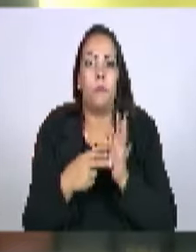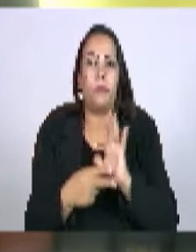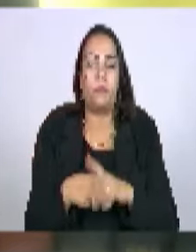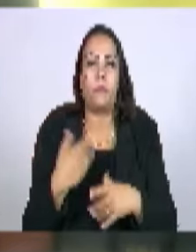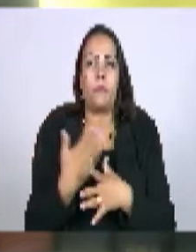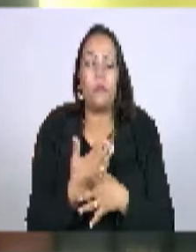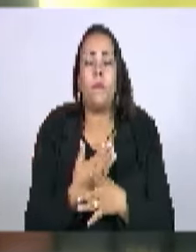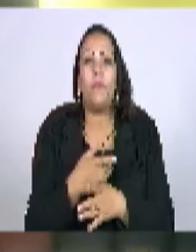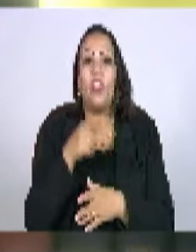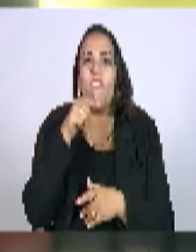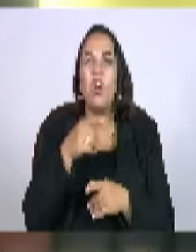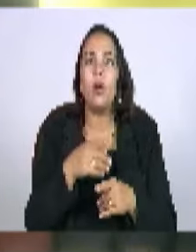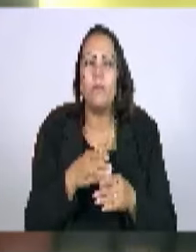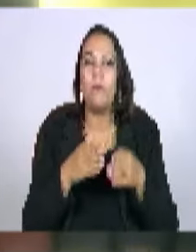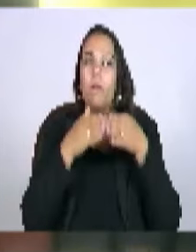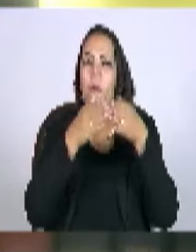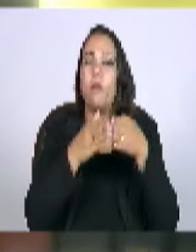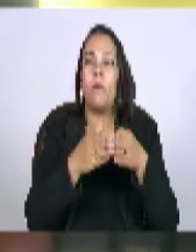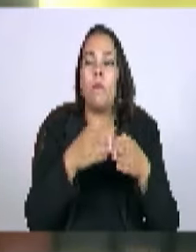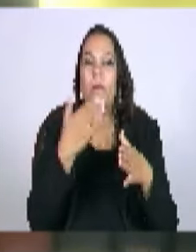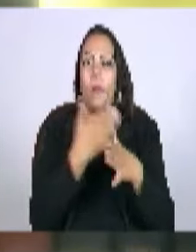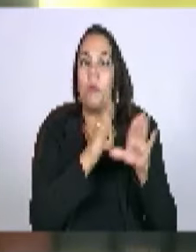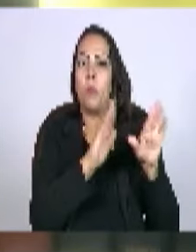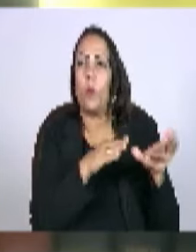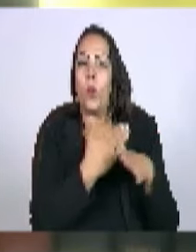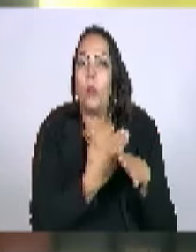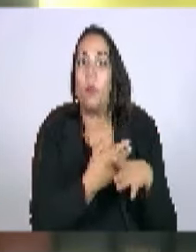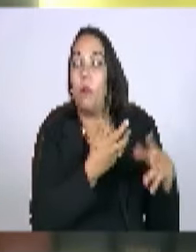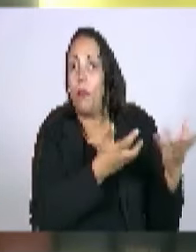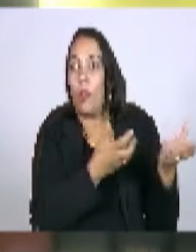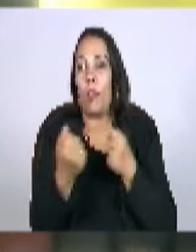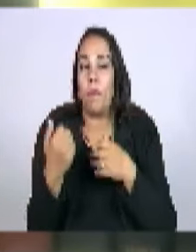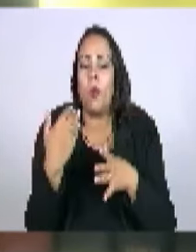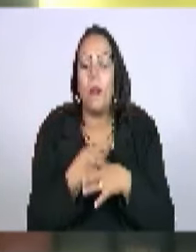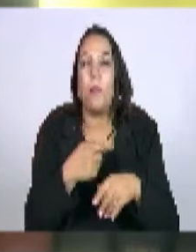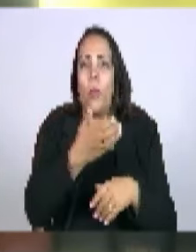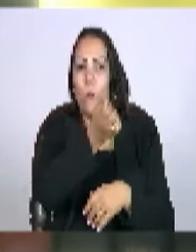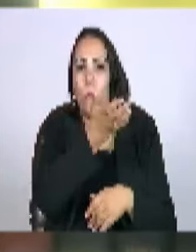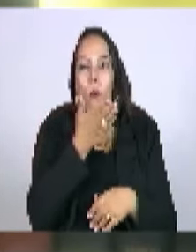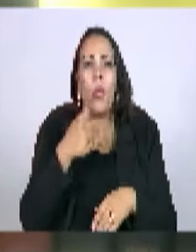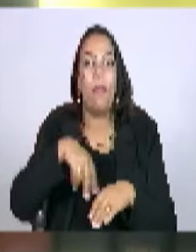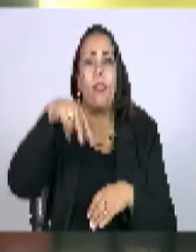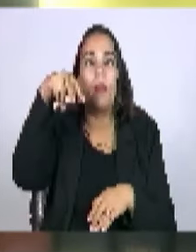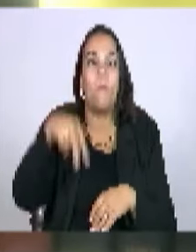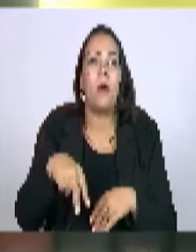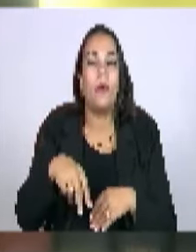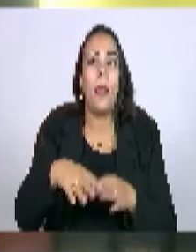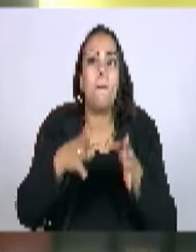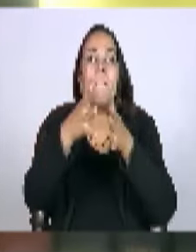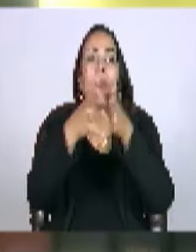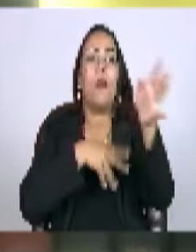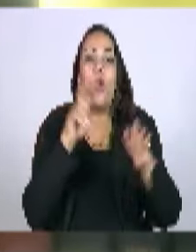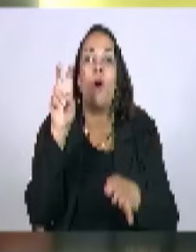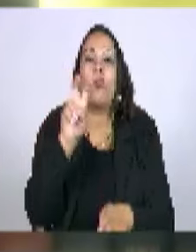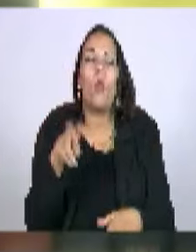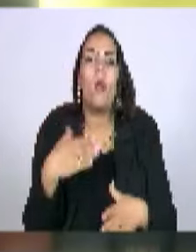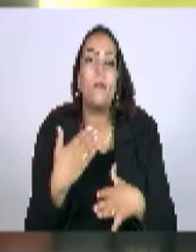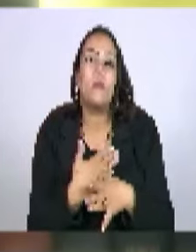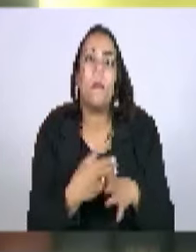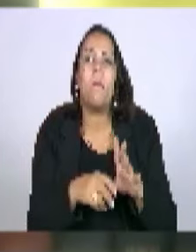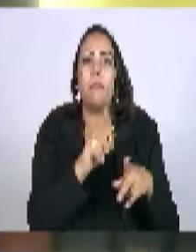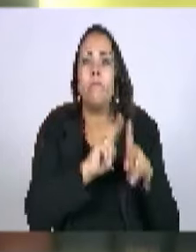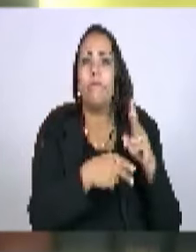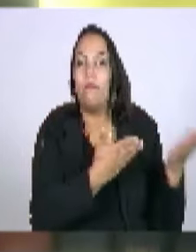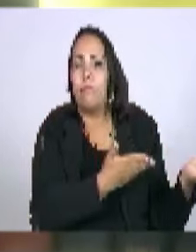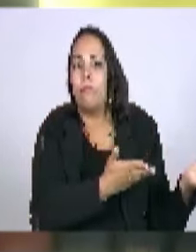المحجوزه كانت في المواني وانفقت لغايه دلوقتي 8 مليار دولار فهي طبعا بتدخل سلع فبي